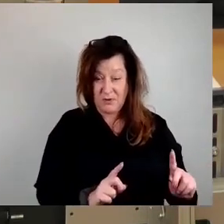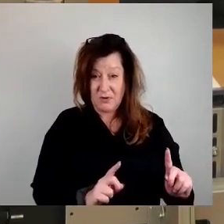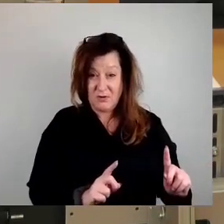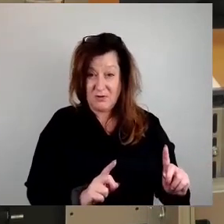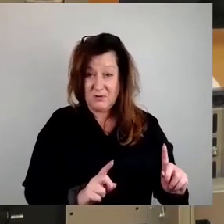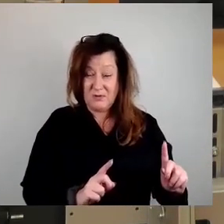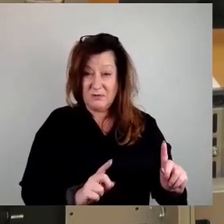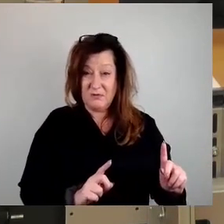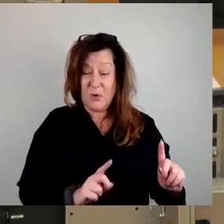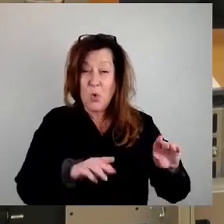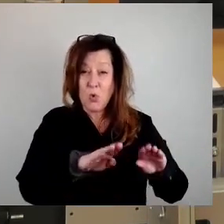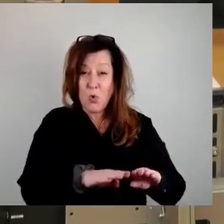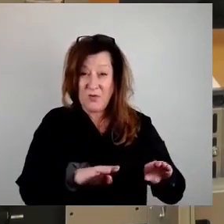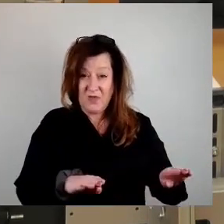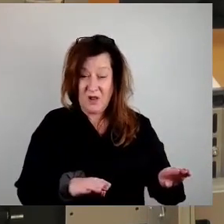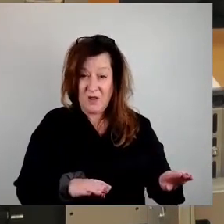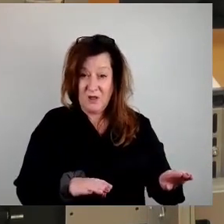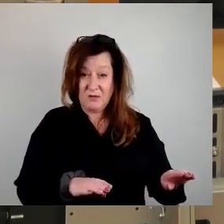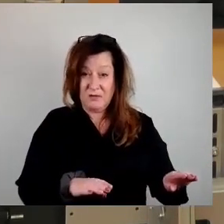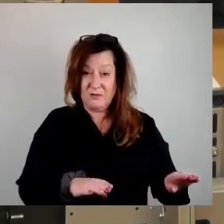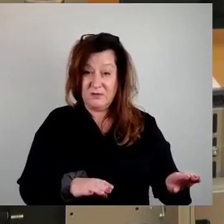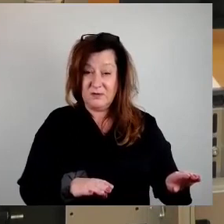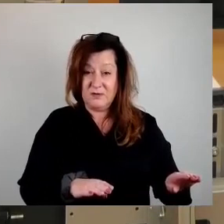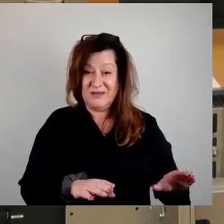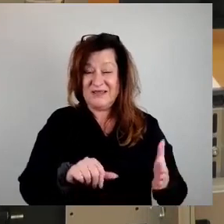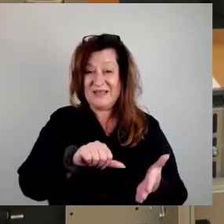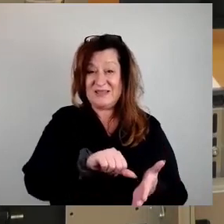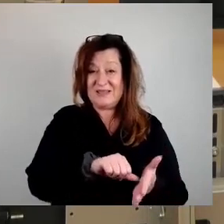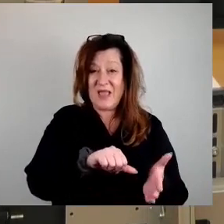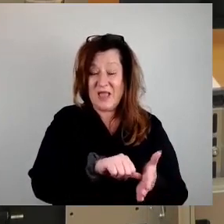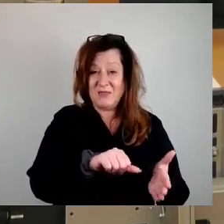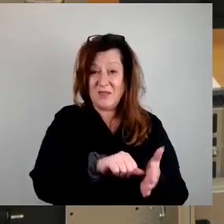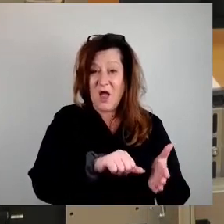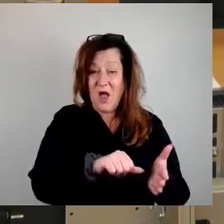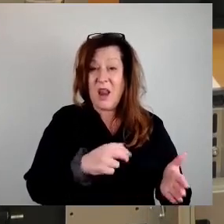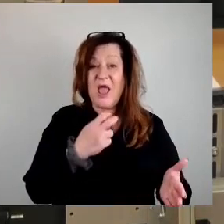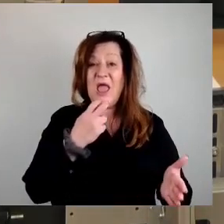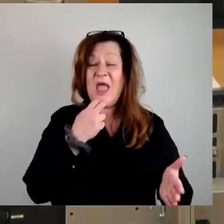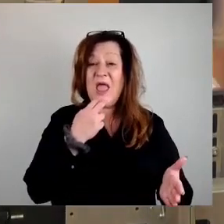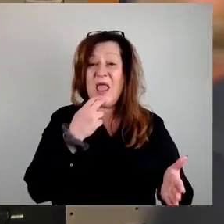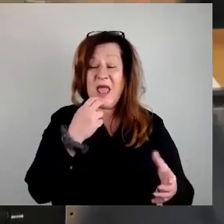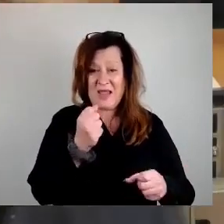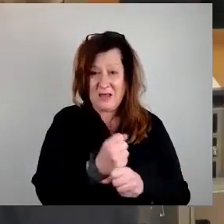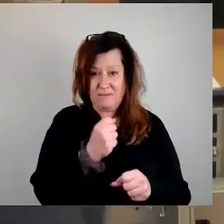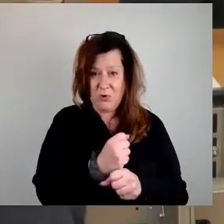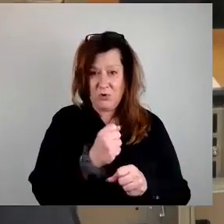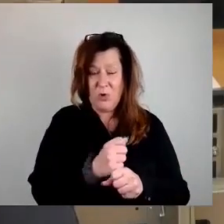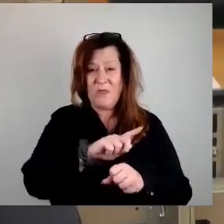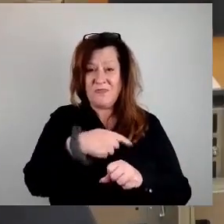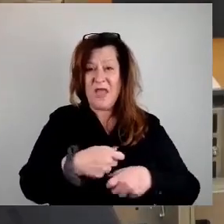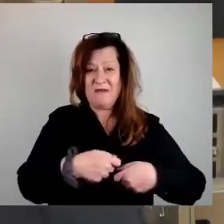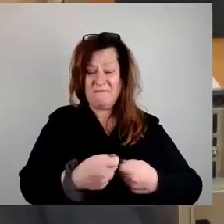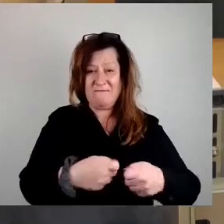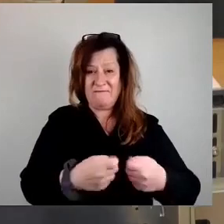darauf, Herr Lichti hat es schon gesagt, auf die zentrale Energieerzeugung und dann auf die Verteilung der Wärme im